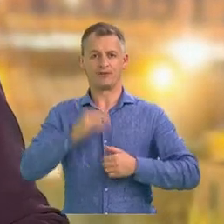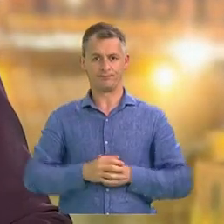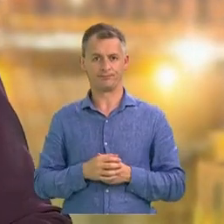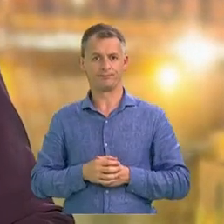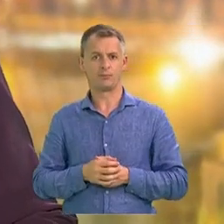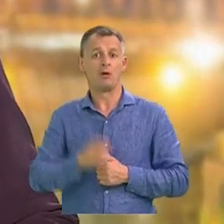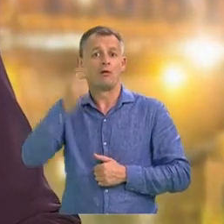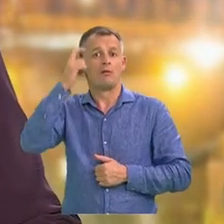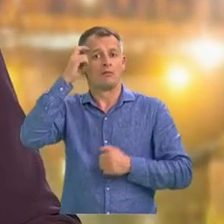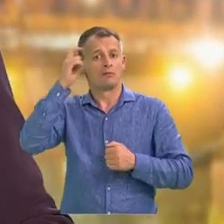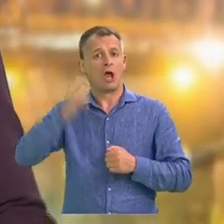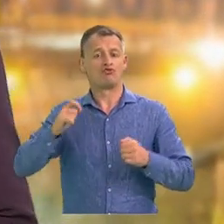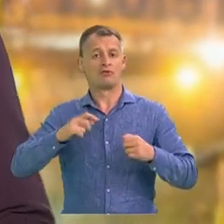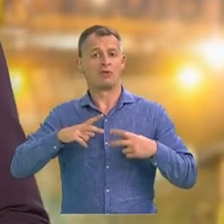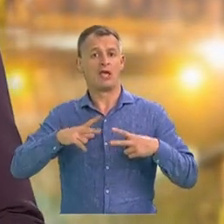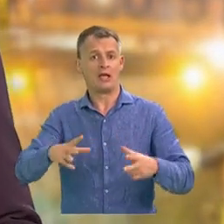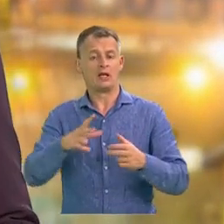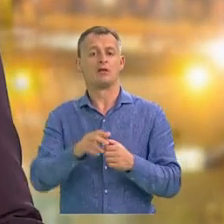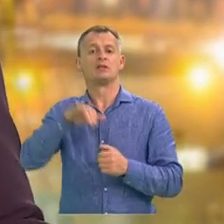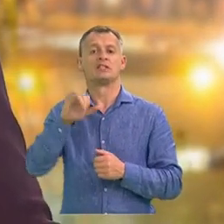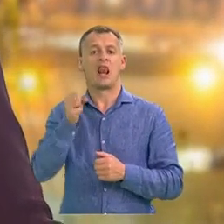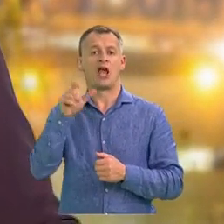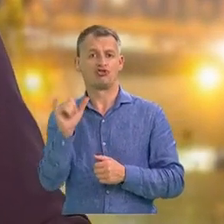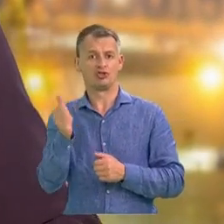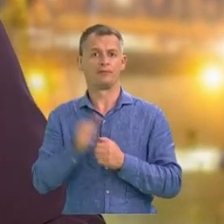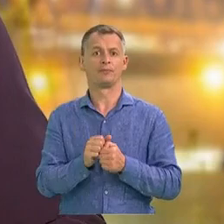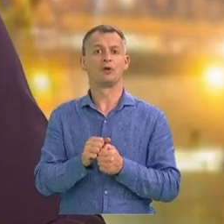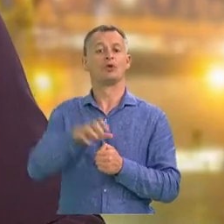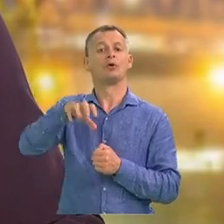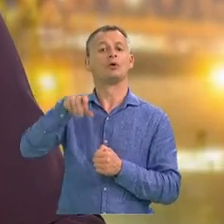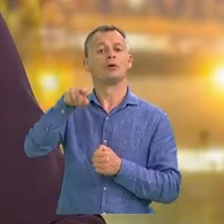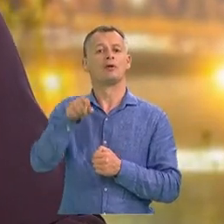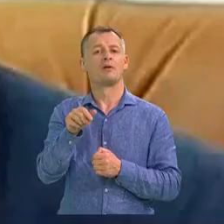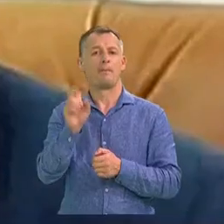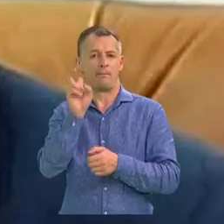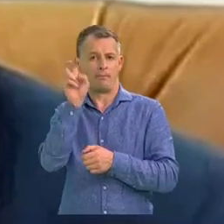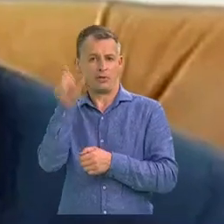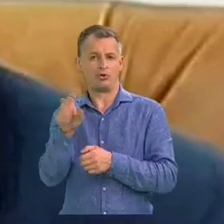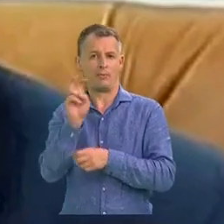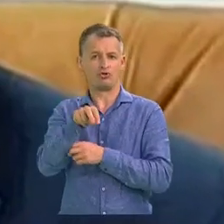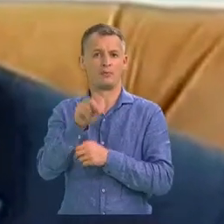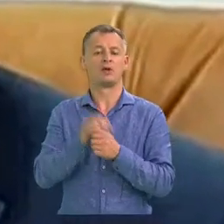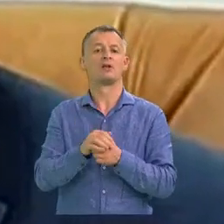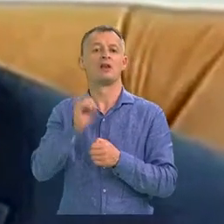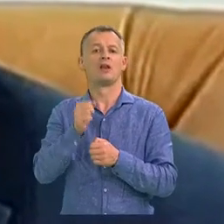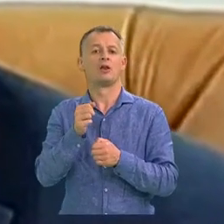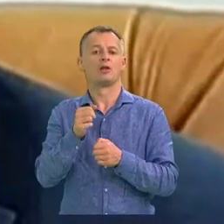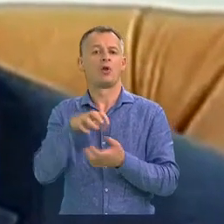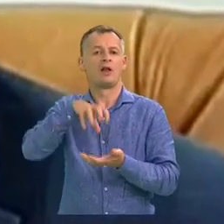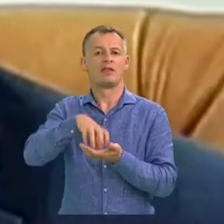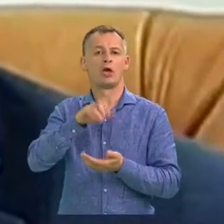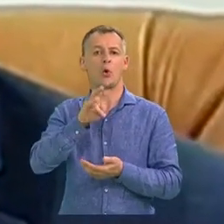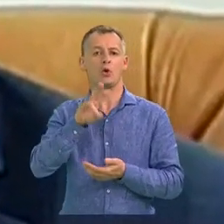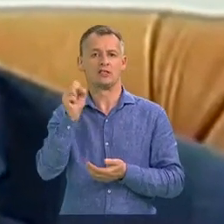Tragedie în Sălaș. Suprefectul județului a murit după ce a fost lovit de un acoperiș. Virgil Țurcaș participa la un eveniment în localitatea Hurez când s-a